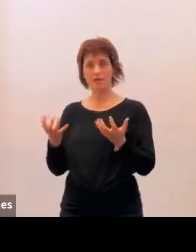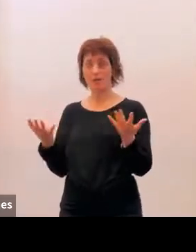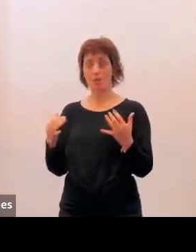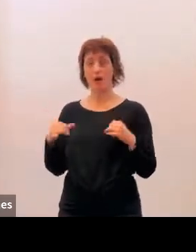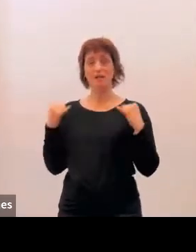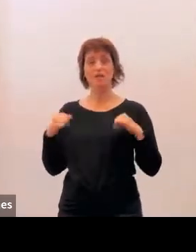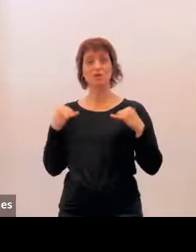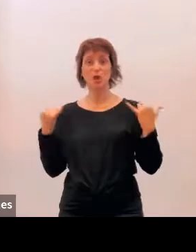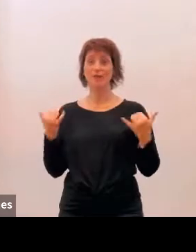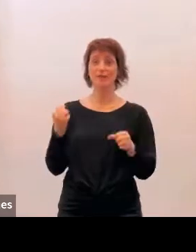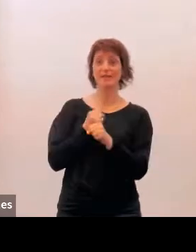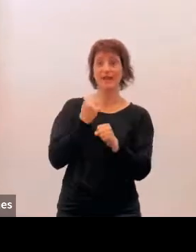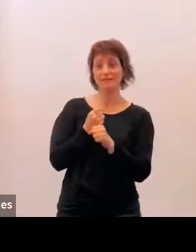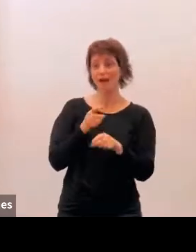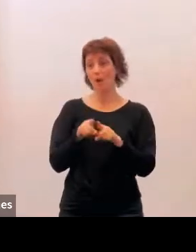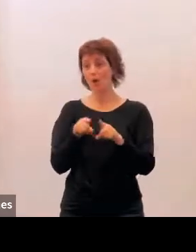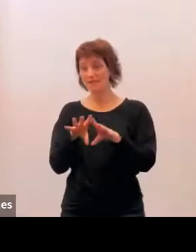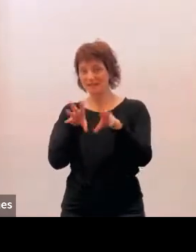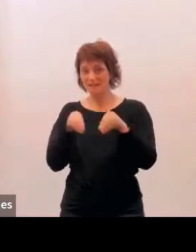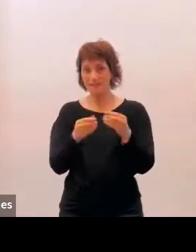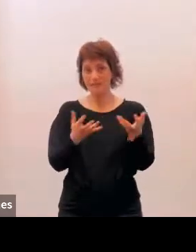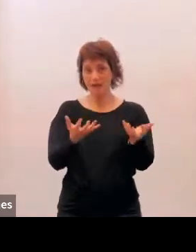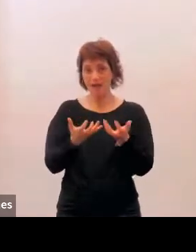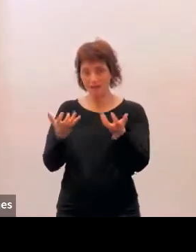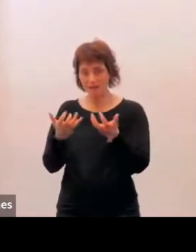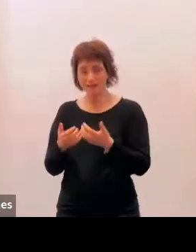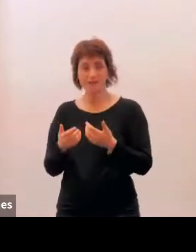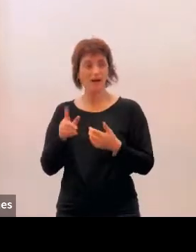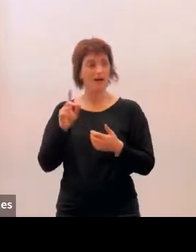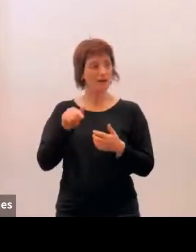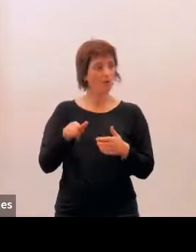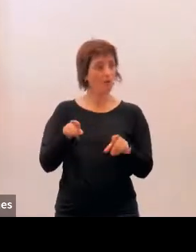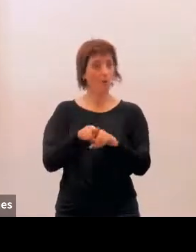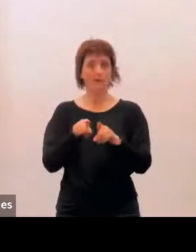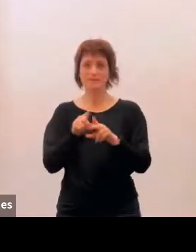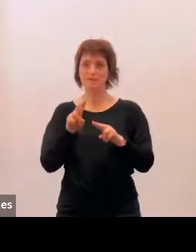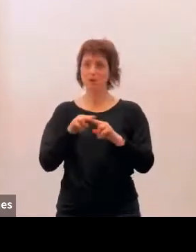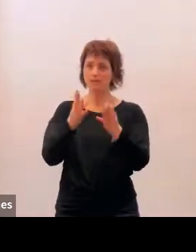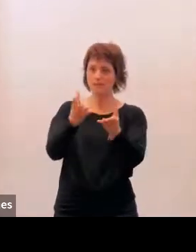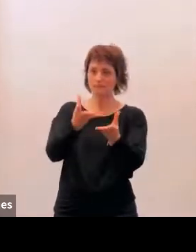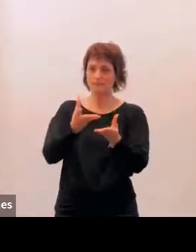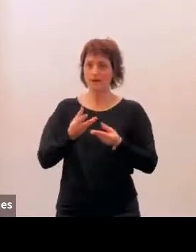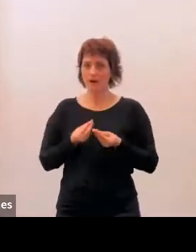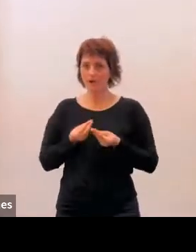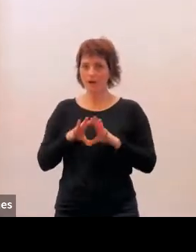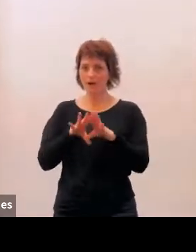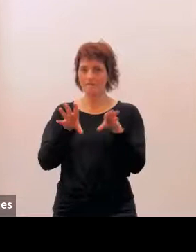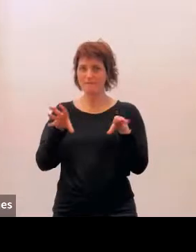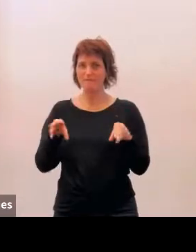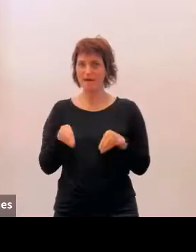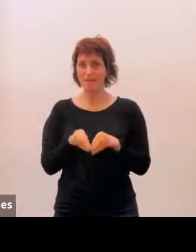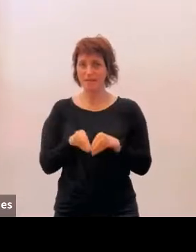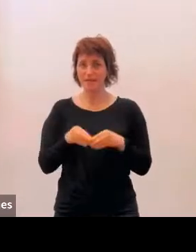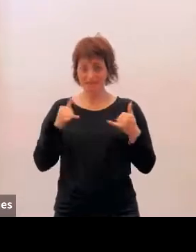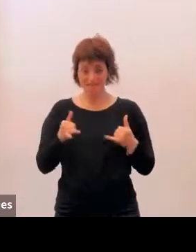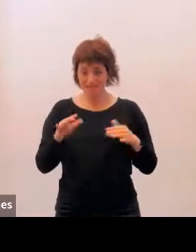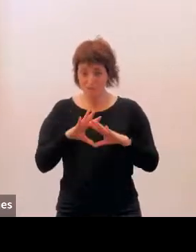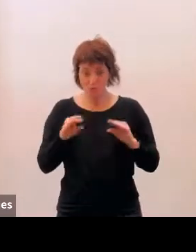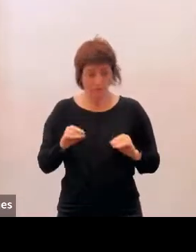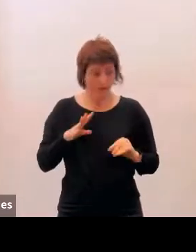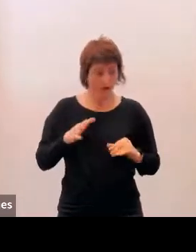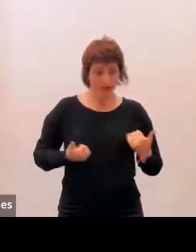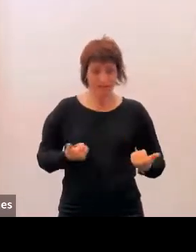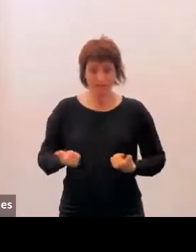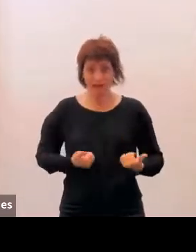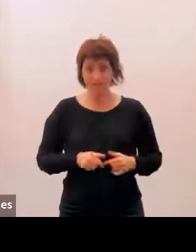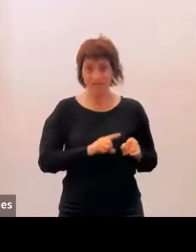actifs, pour les familles. Nancy a besoin d'accueillir des familles qui peuvent trouver des